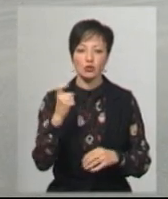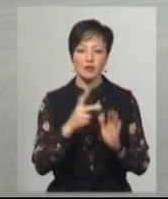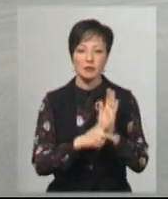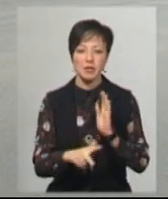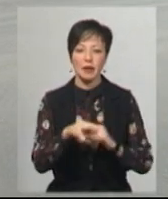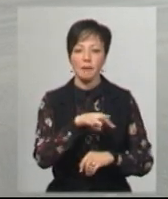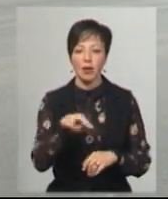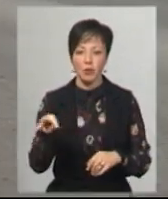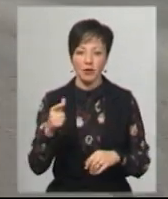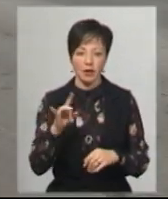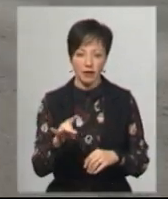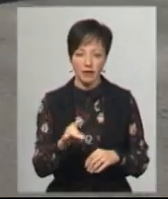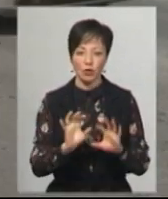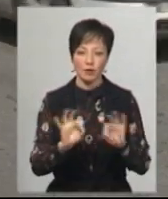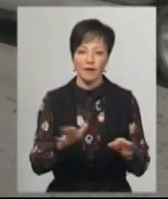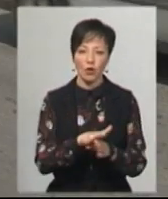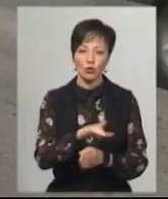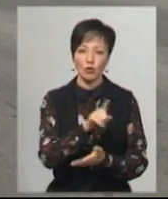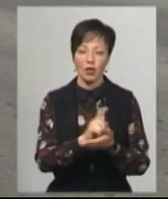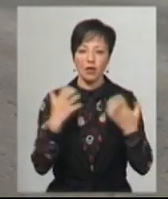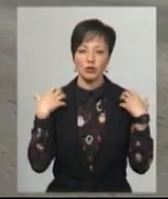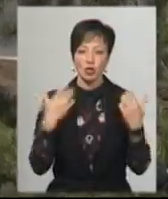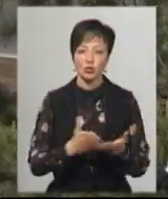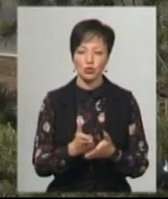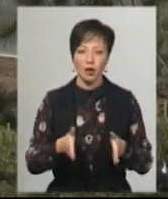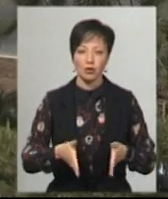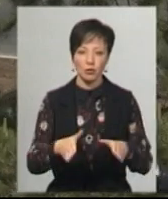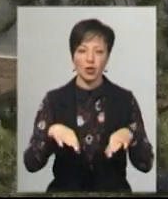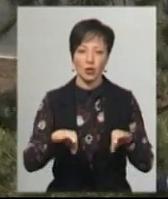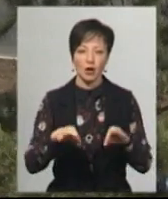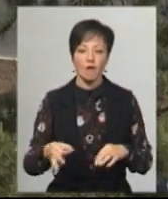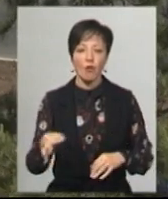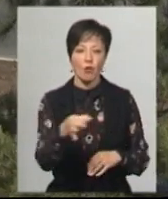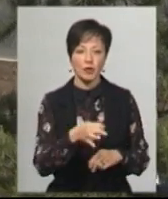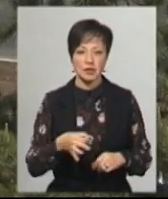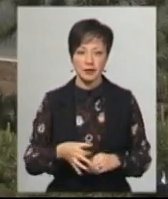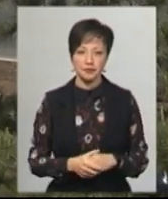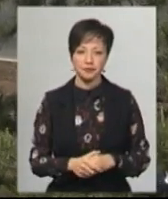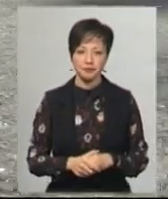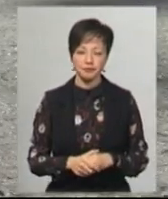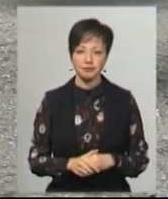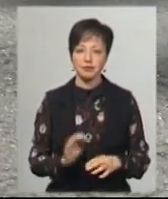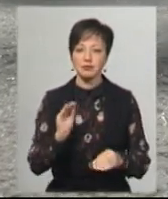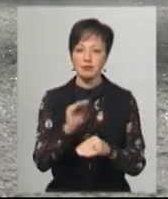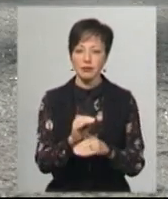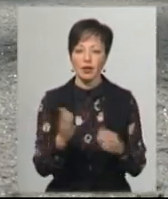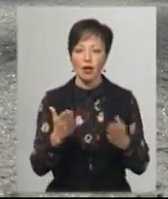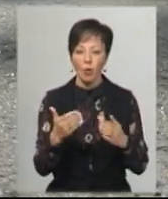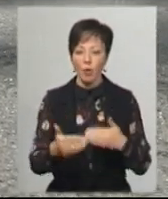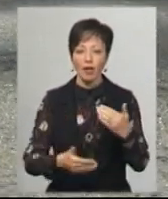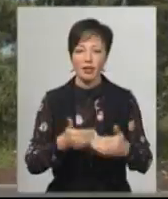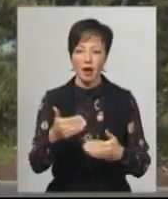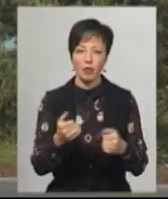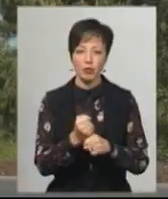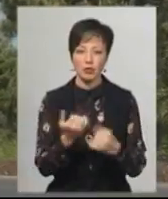тисяч гривень. Розповідає виконуючий обов'язки начальника служби автомобільних доріг у Хмельницькій області Валентин Данилюк. Додає, на якому етапі роботи